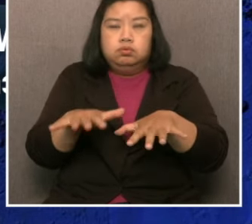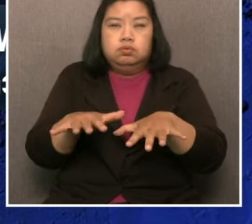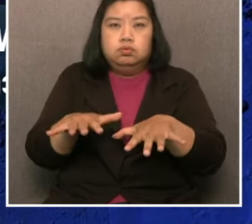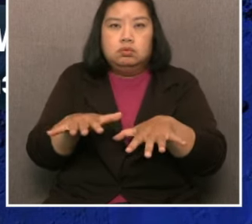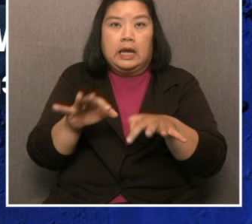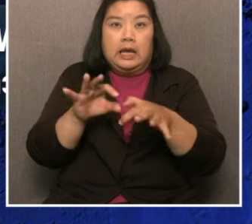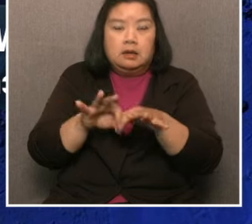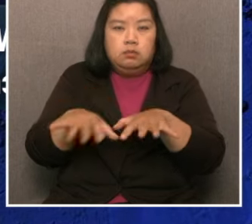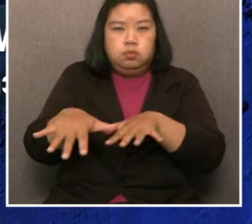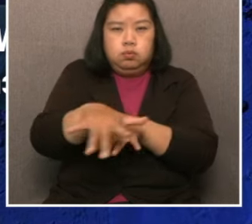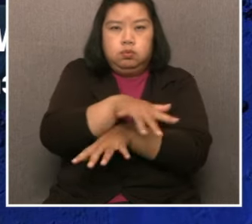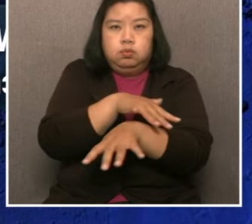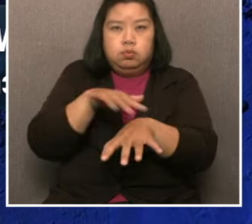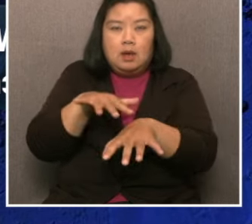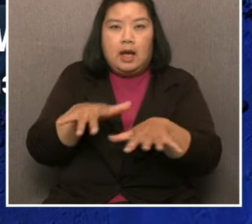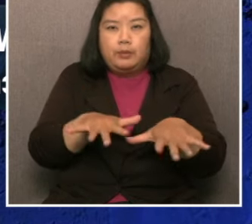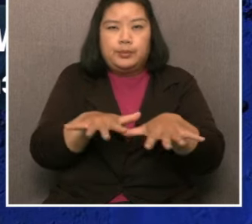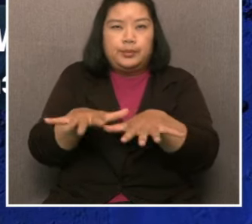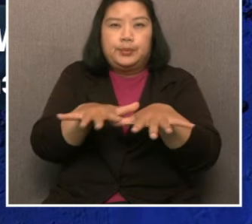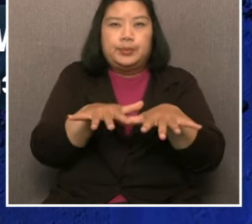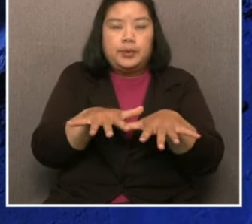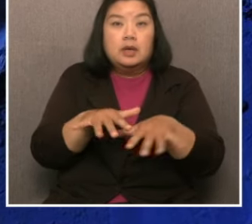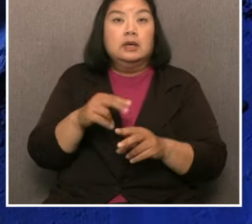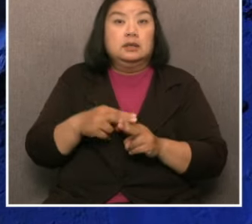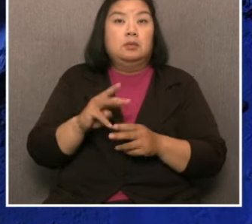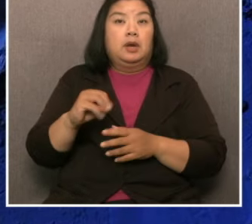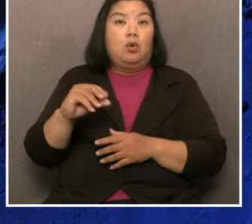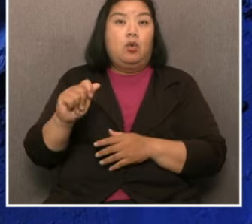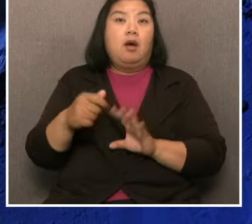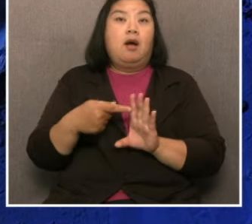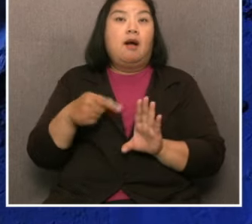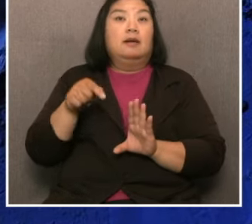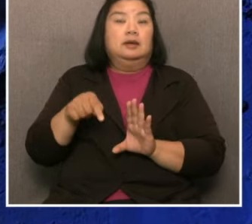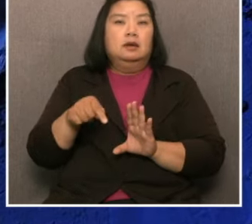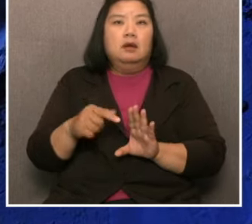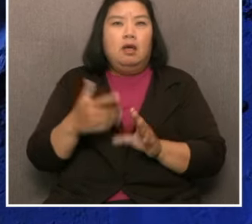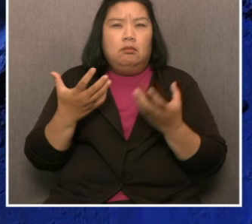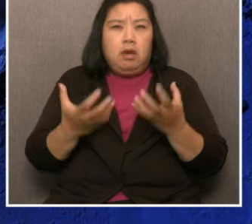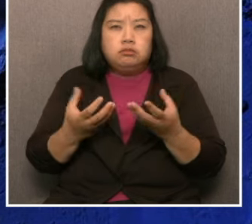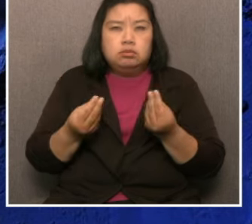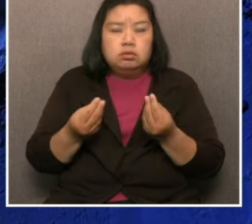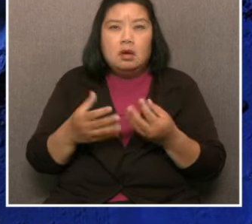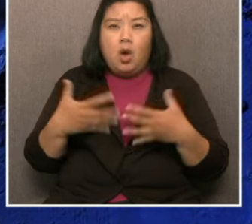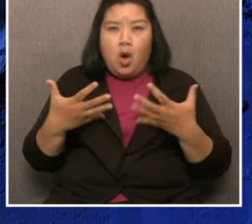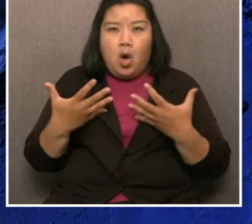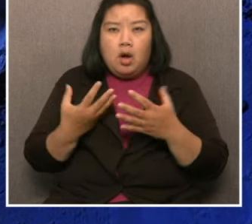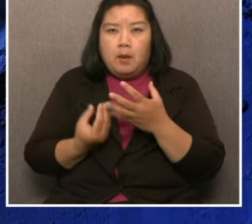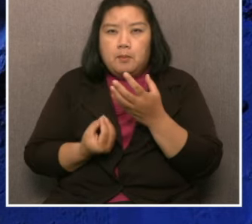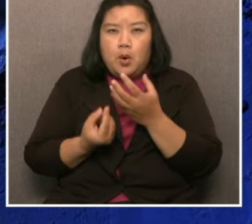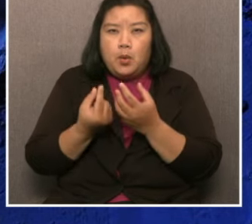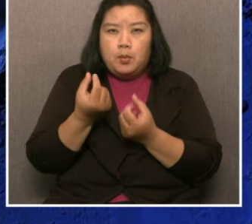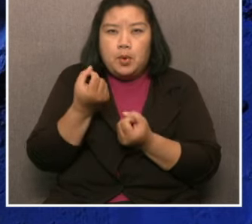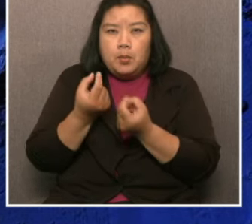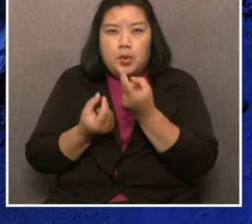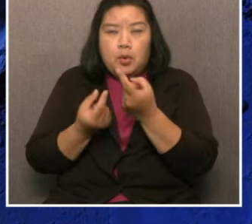ความสมดุลและเริ่มเคลื่อนไหวซึ่งมาาาที่ที่มีน้ำหนักมากก็ได้ปลดปล่อยพลังงานที่เกี่ยวข้องกับการ